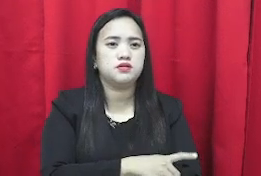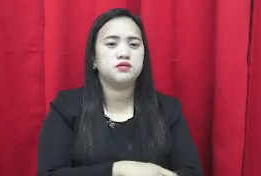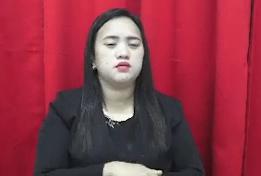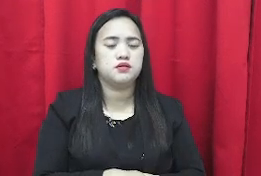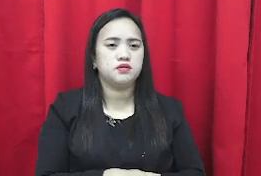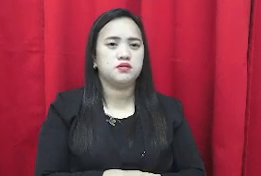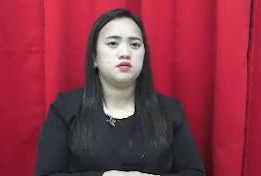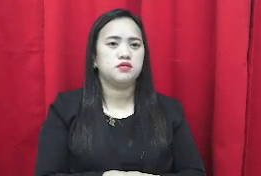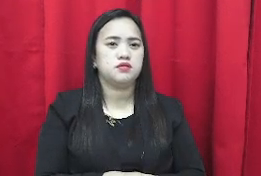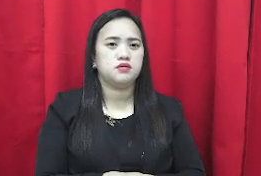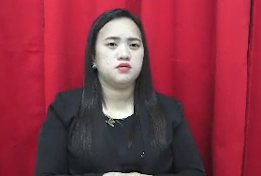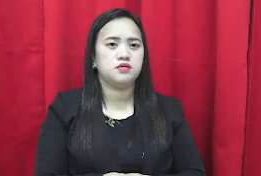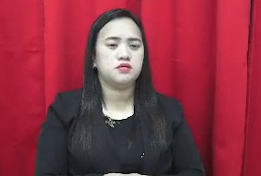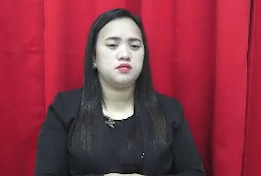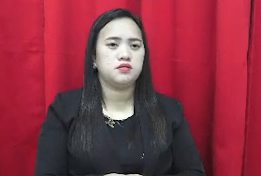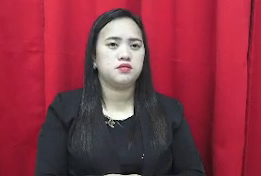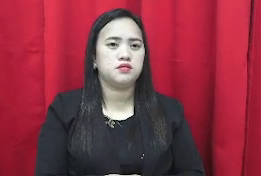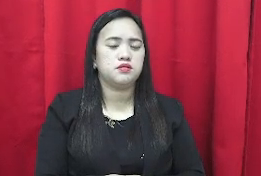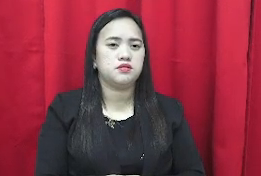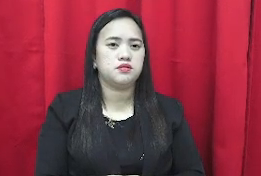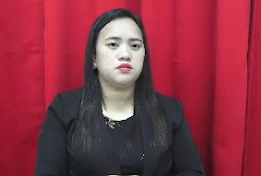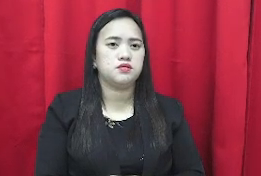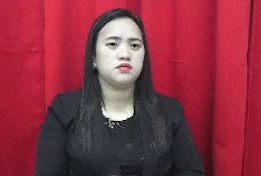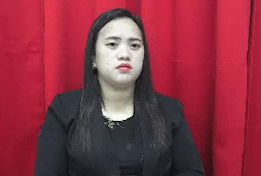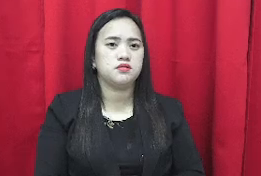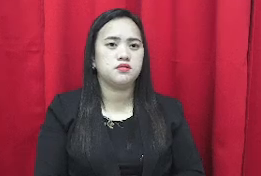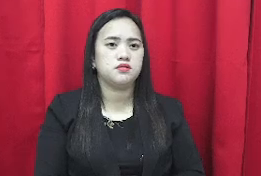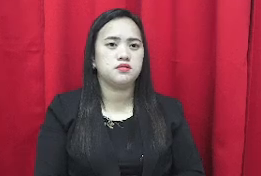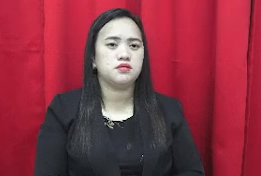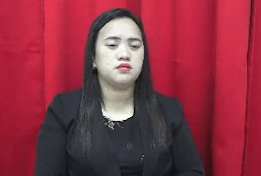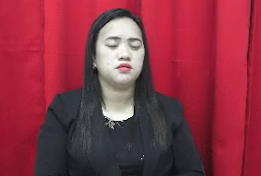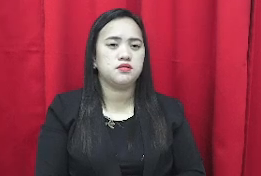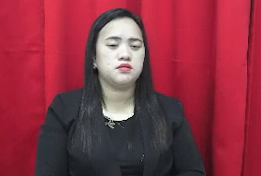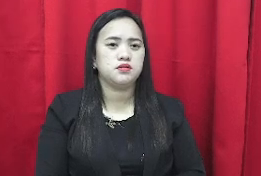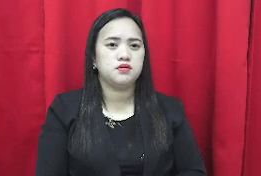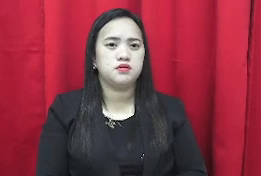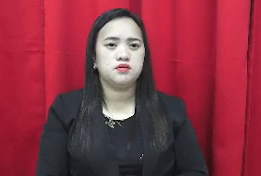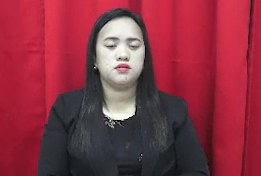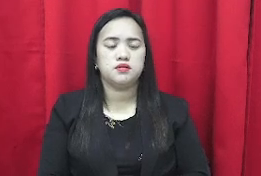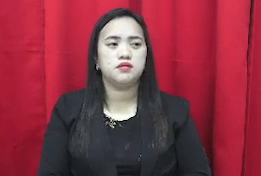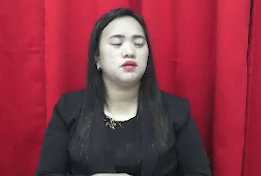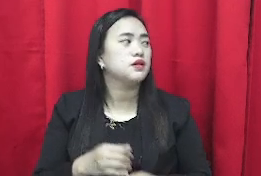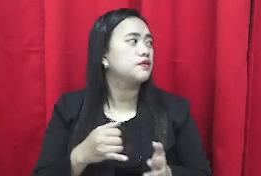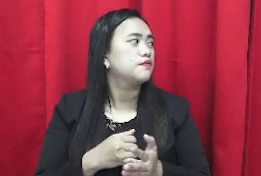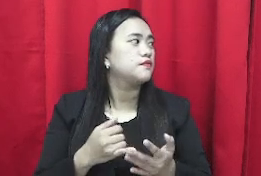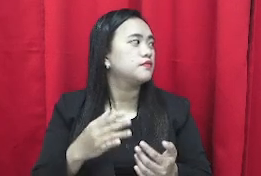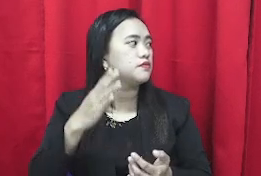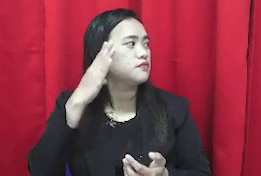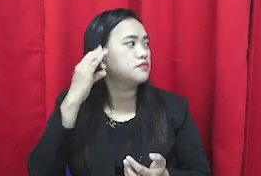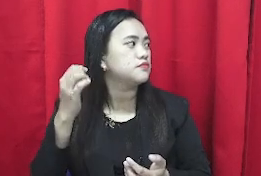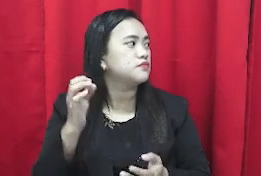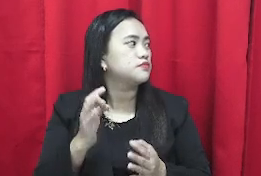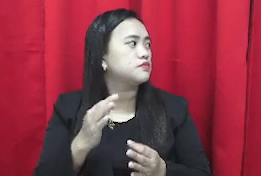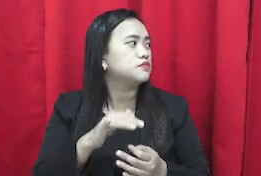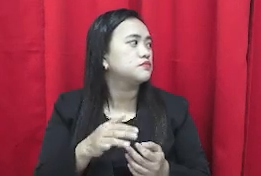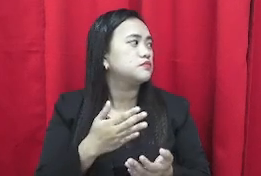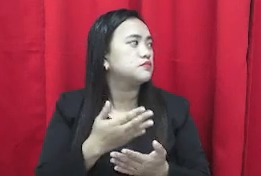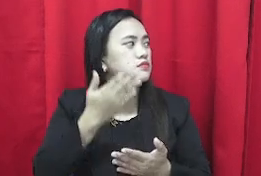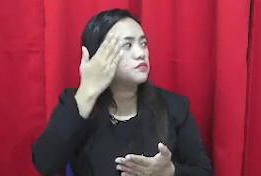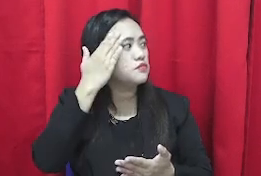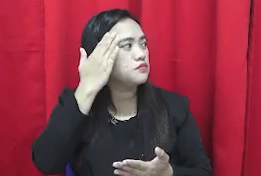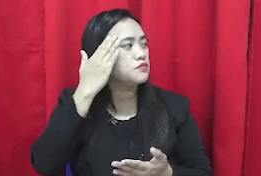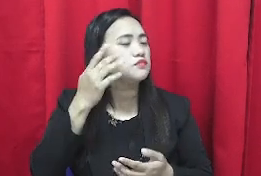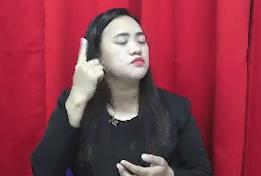pa pwede i- minos na lang i divided by 14 yung ano hindi mga kapatid Alam niyo mga kapatid kasi